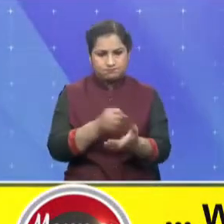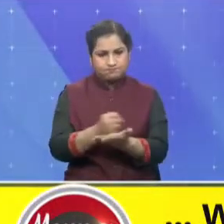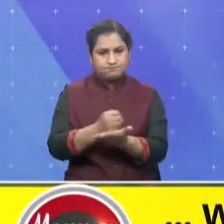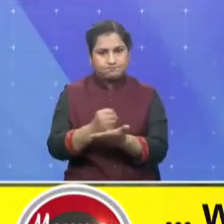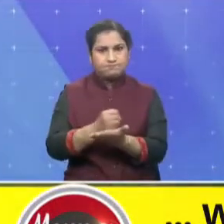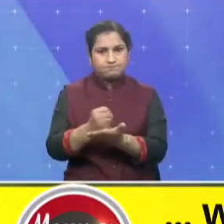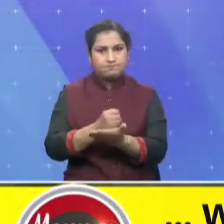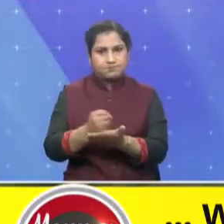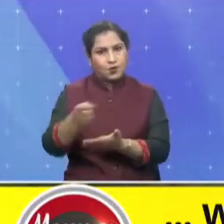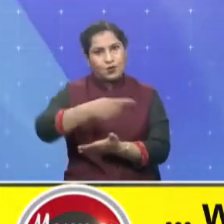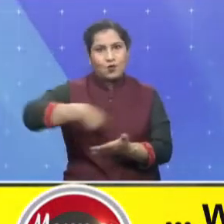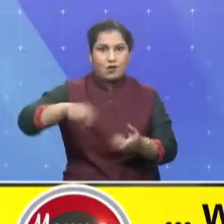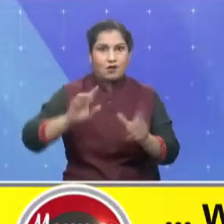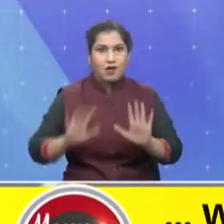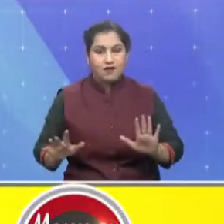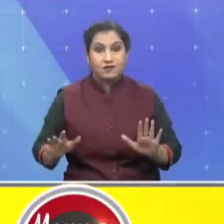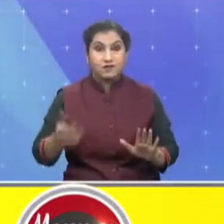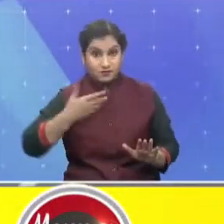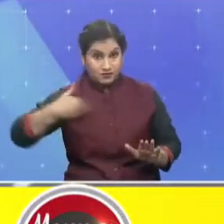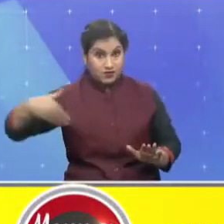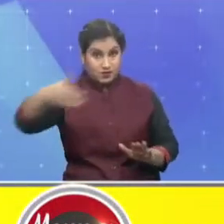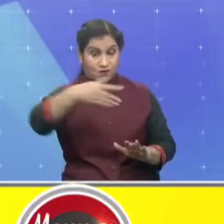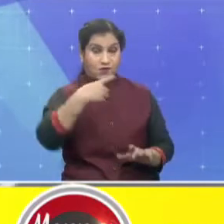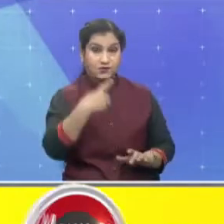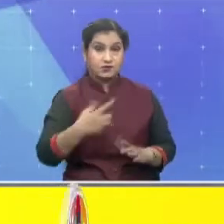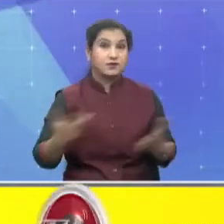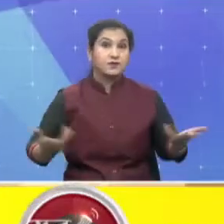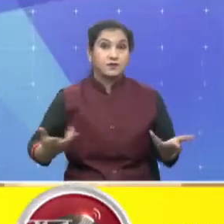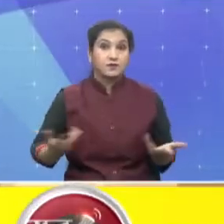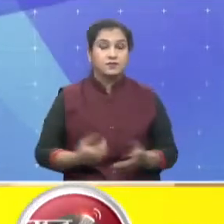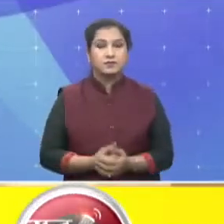कर रहा है। हमारे यहाँ कहा गया है,